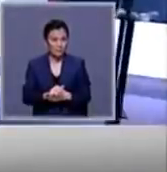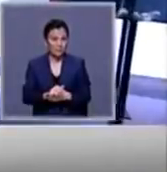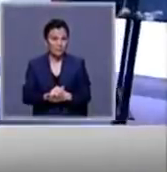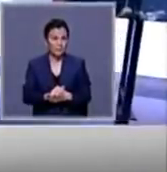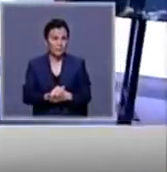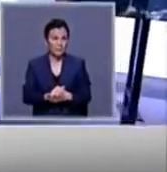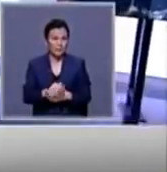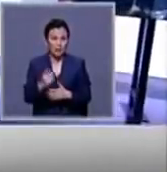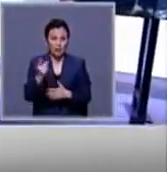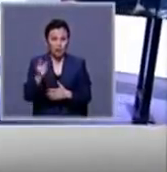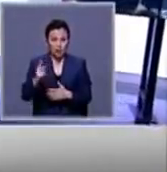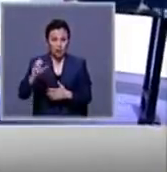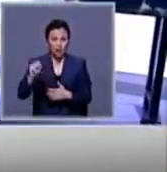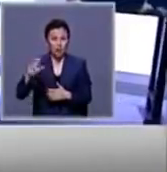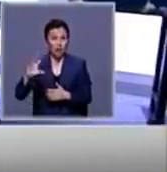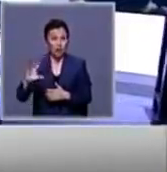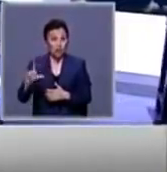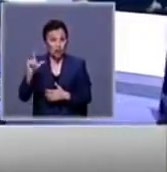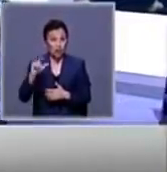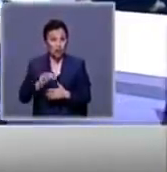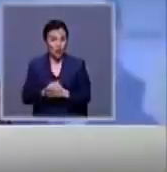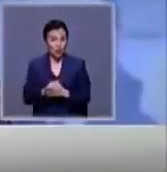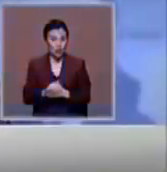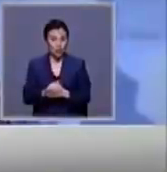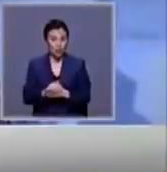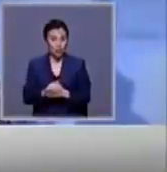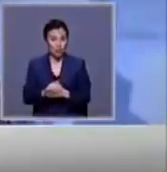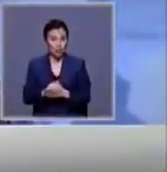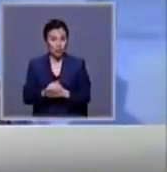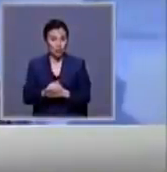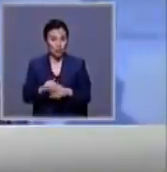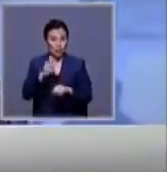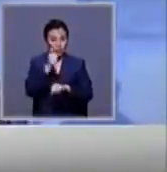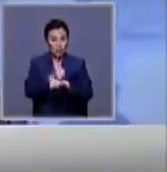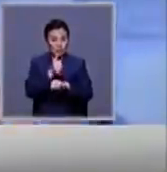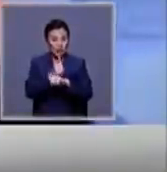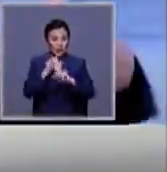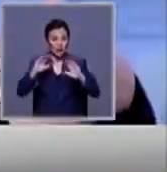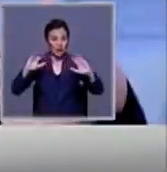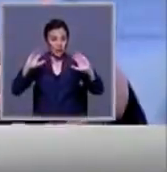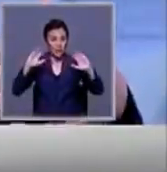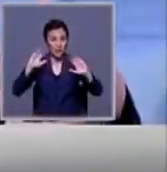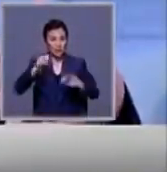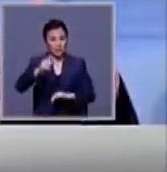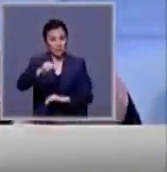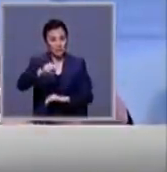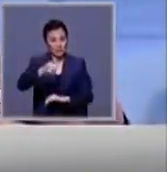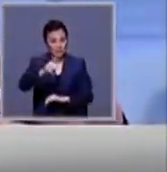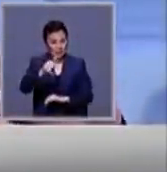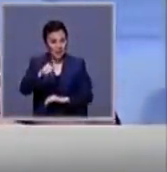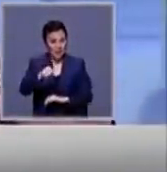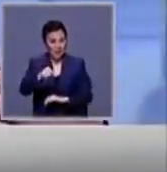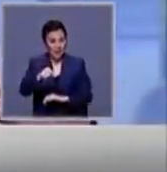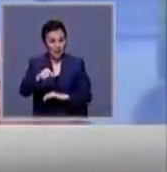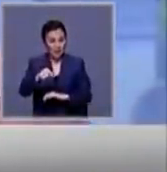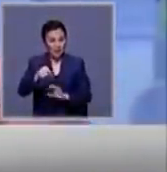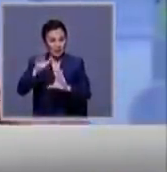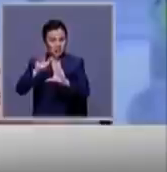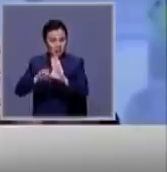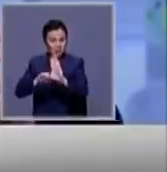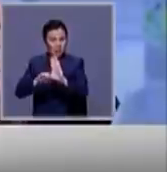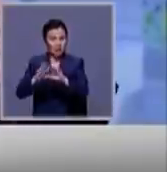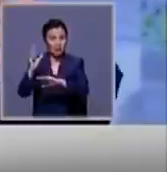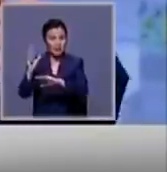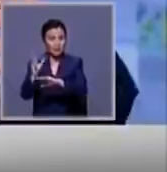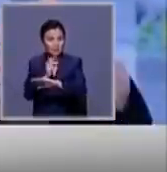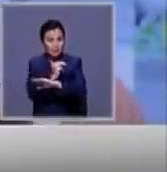นี่ยในภาวะที่บุคคลในรัฐบาลในภาวะที่หน้ารัฐบาลหน้าคสช.อาจจะไปอยู่ในเวทีการเมืองด้วย